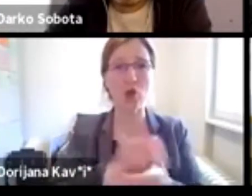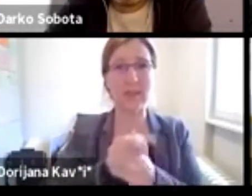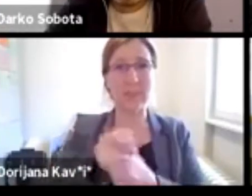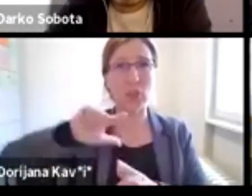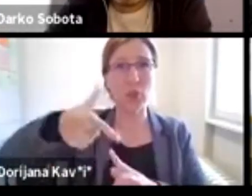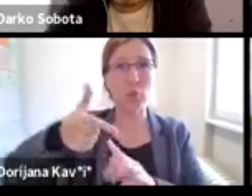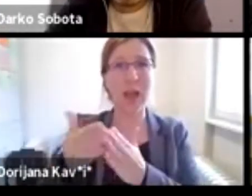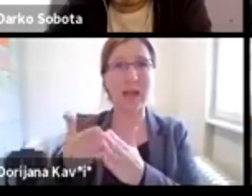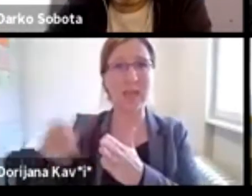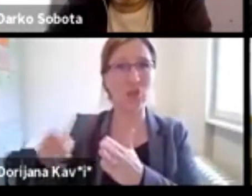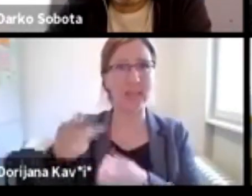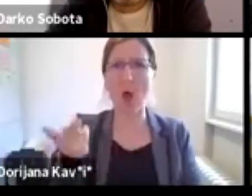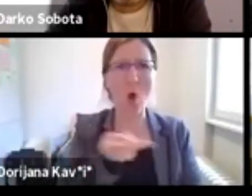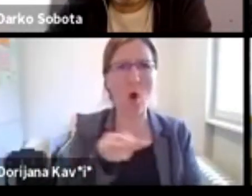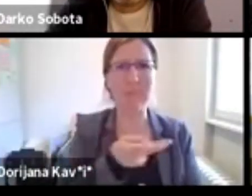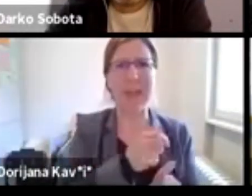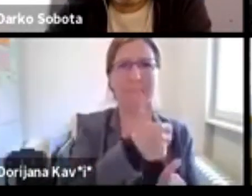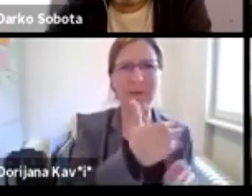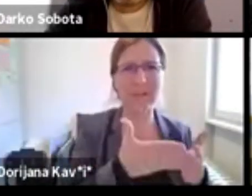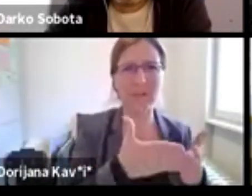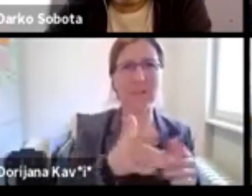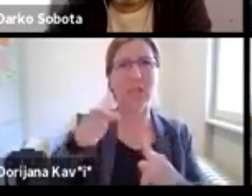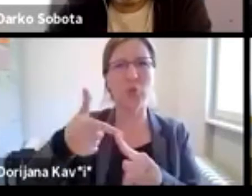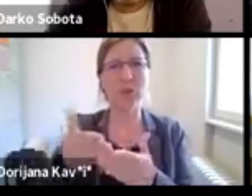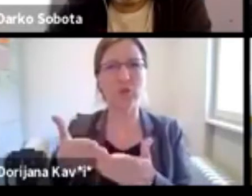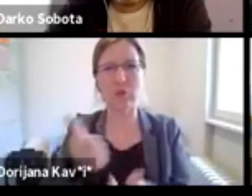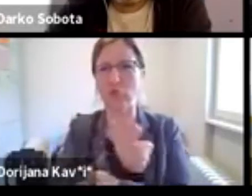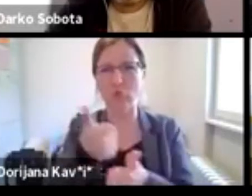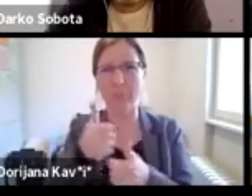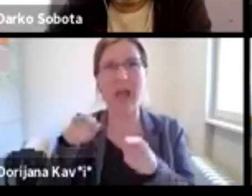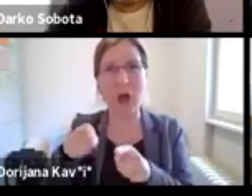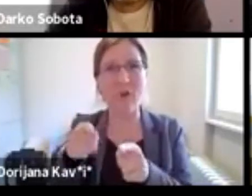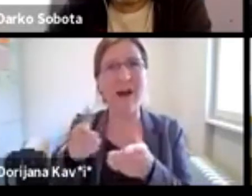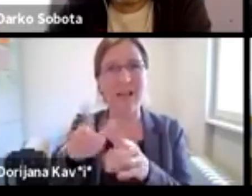prvi i drugi dio, pogotovo ilustracije misteriozne Mije od 7 godina.